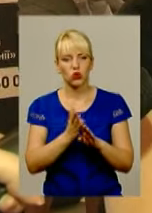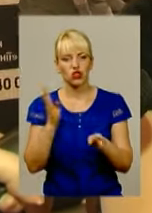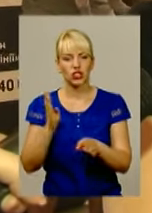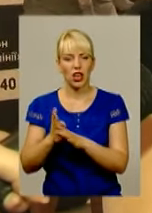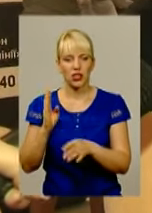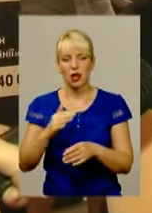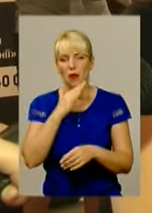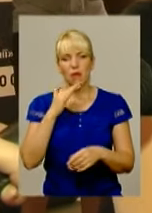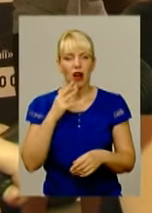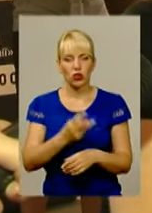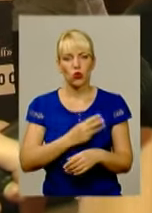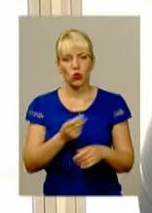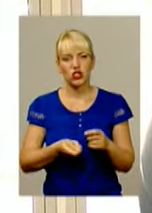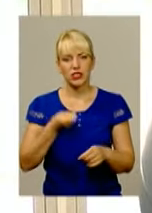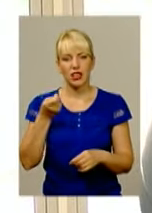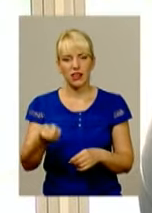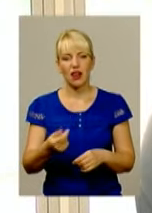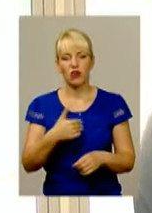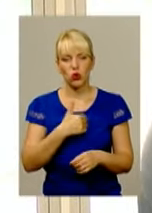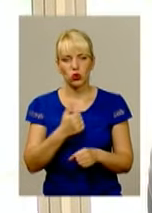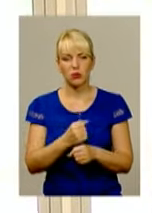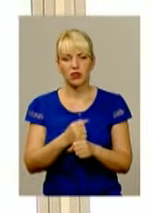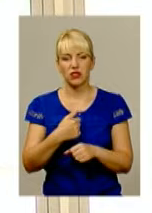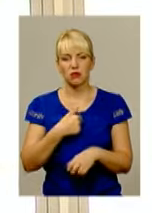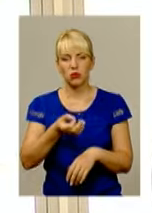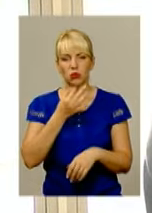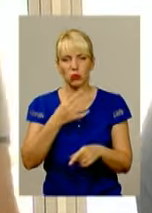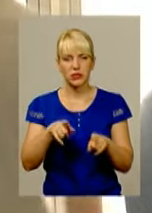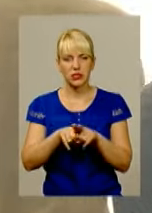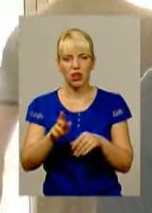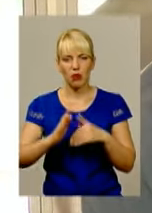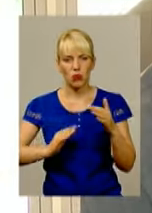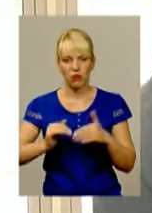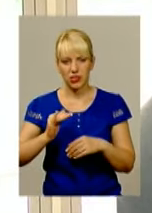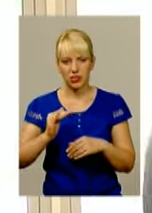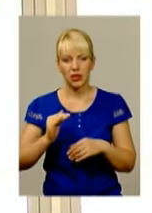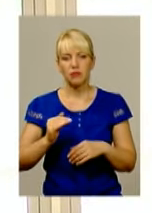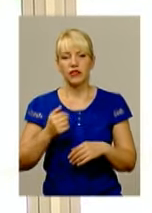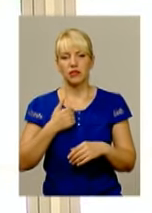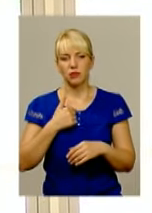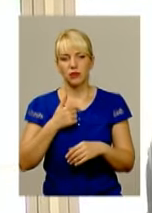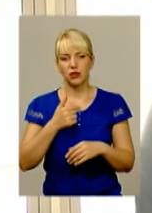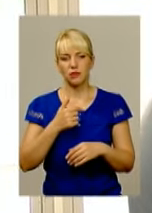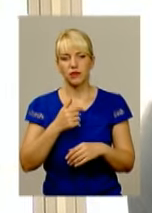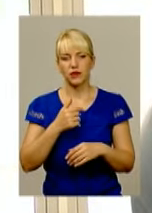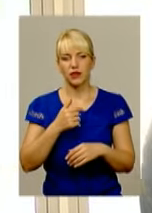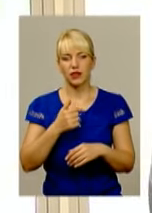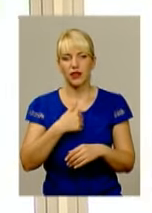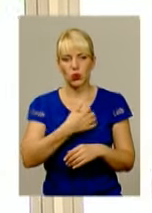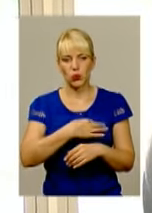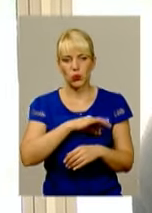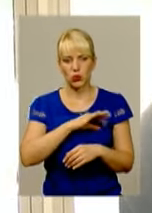Хочем працювати, хочем змін. Мені подобається така професія, більш така схильність до неї в правоохоронній. Я сам юрист